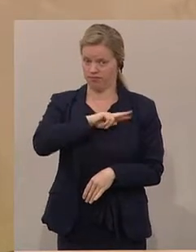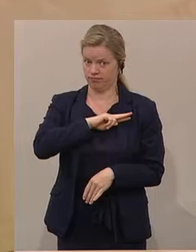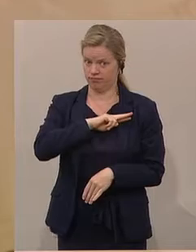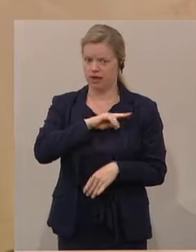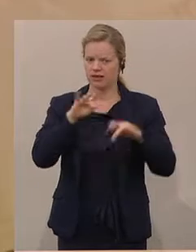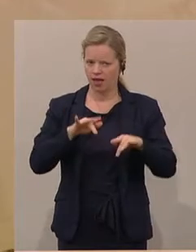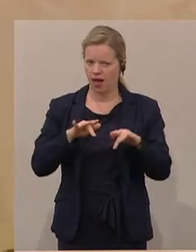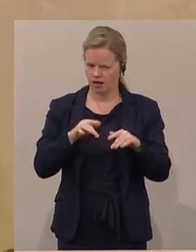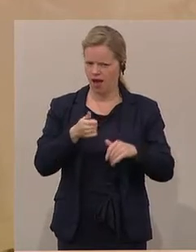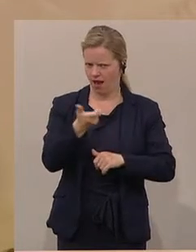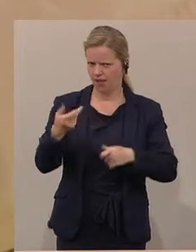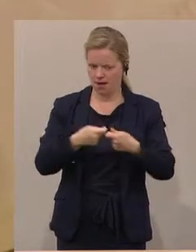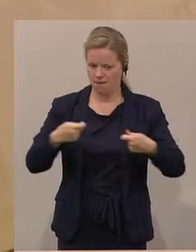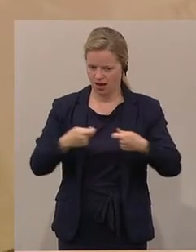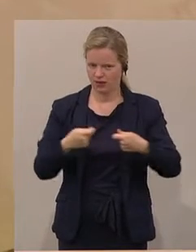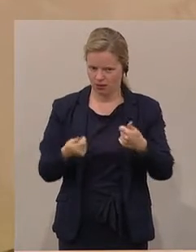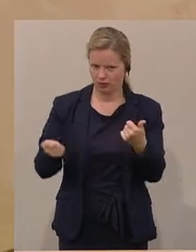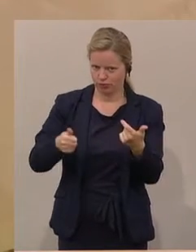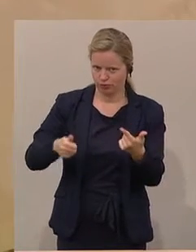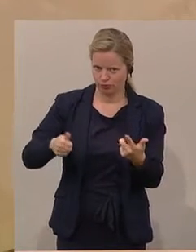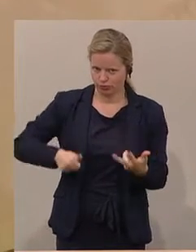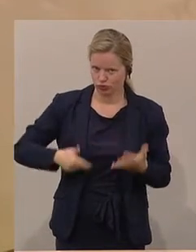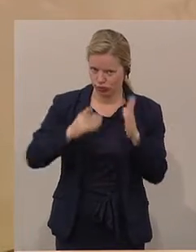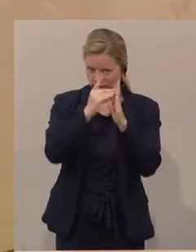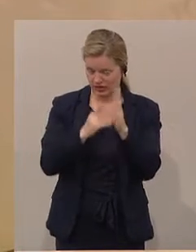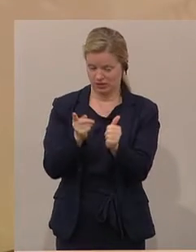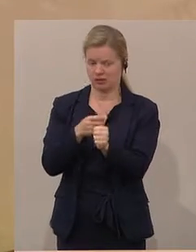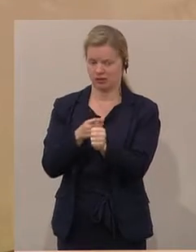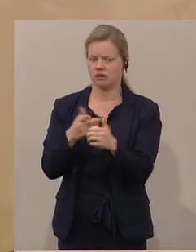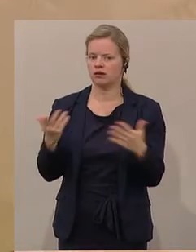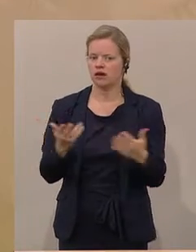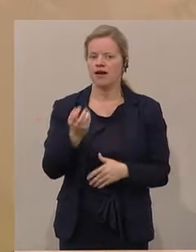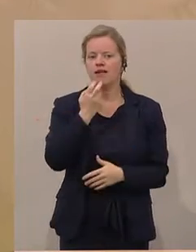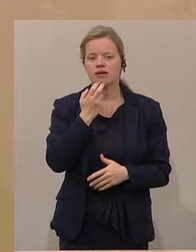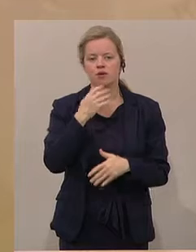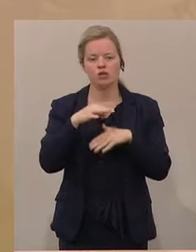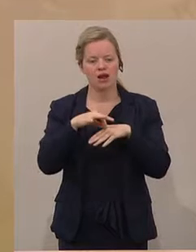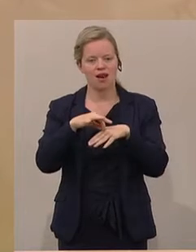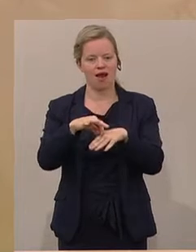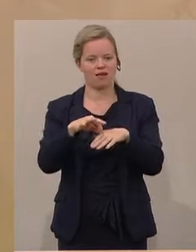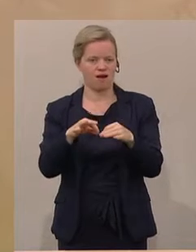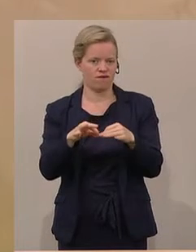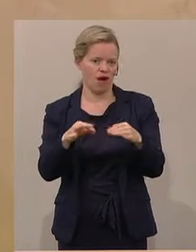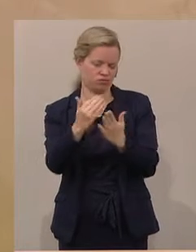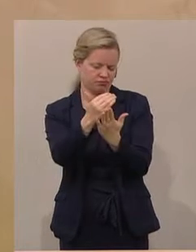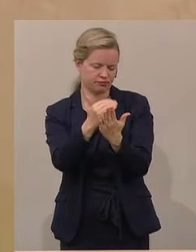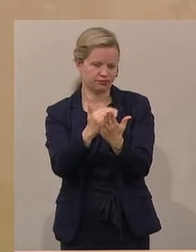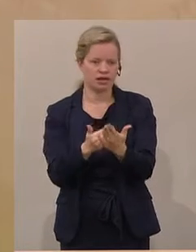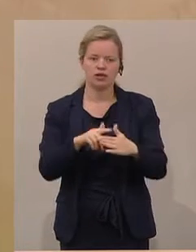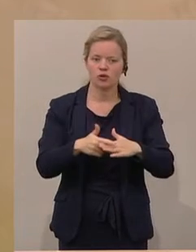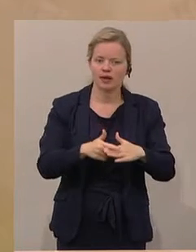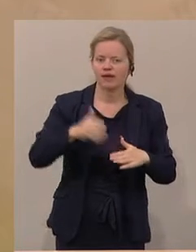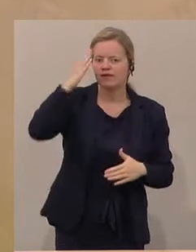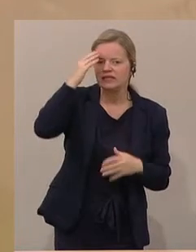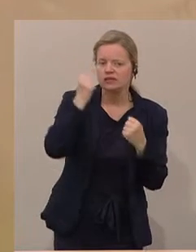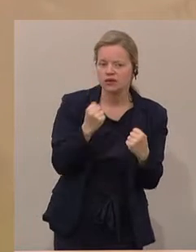folgende Maßnahmen zusätzlicher Art auch definiert, nämlich die Erstellung eines elektronischen Leitfadens zu den Instrumenten eben der